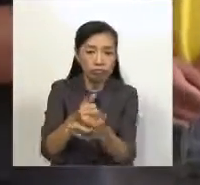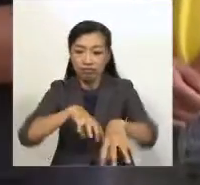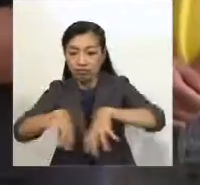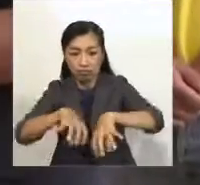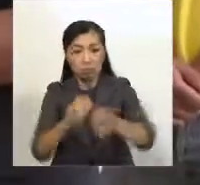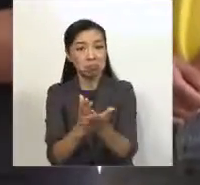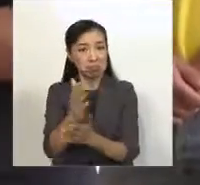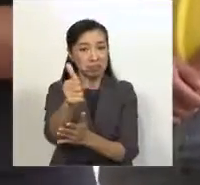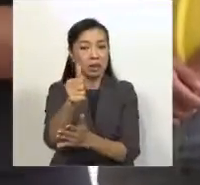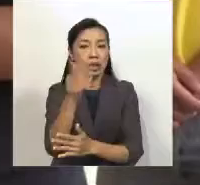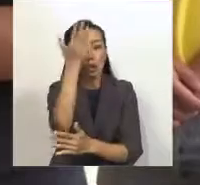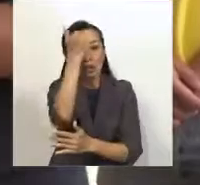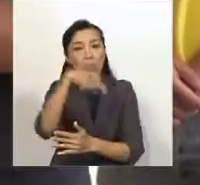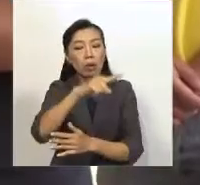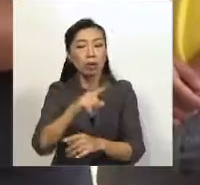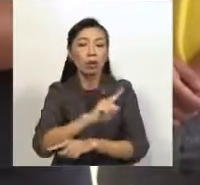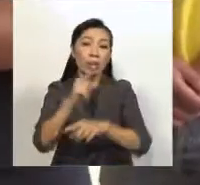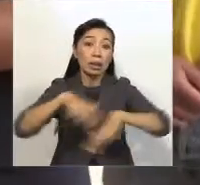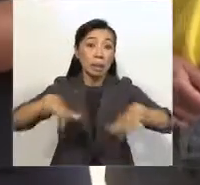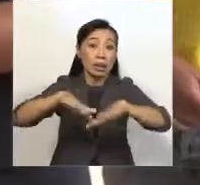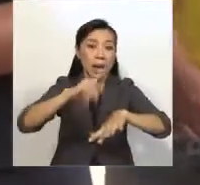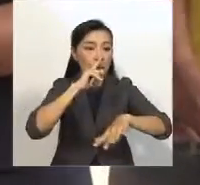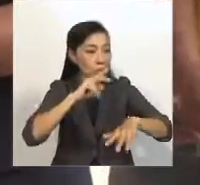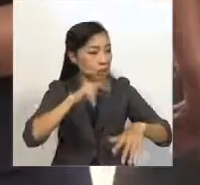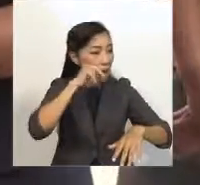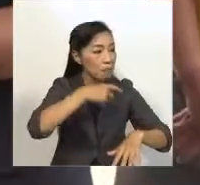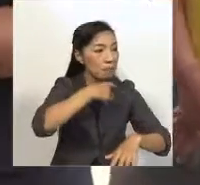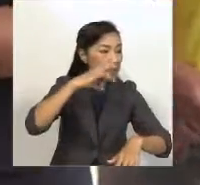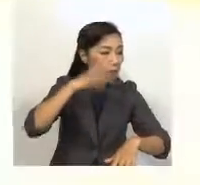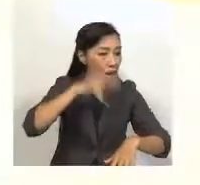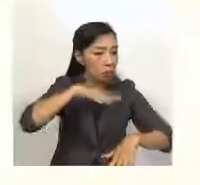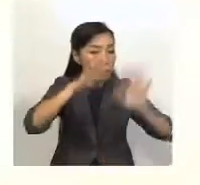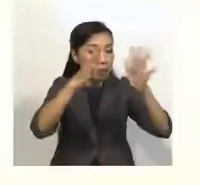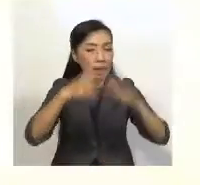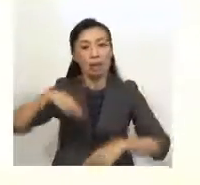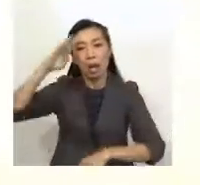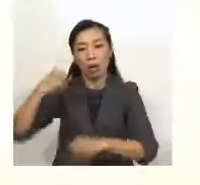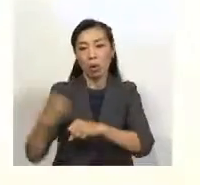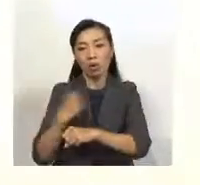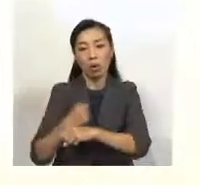นะคะเพราะว่าในช่วงเวลาปกติก็มีการซักซ้อมในการปฏิบัติงานร่วมกันอยู่แล้วค่ะ